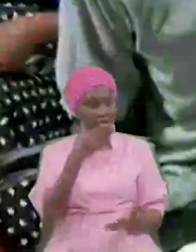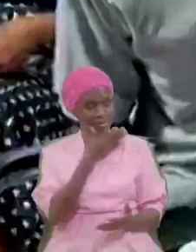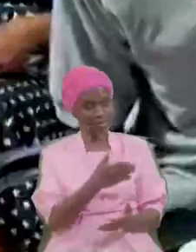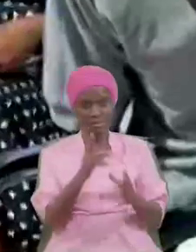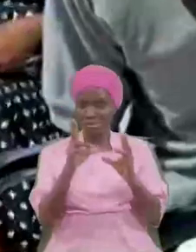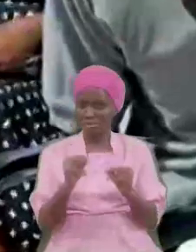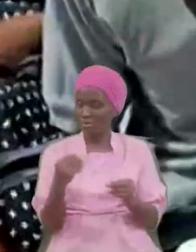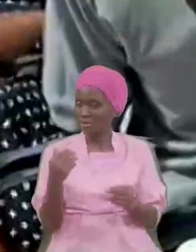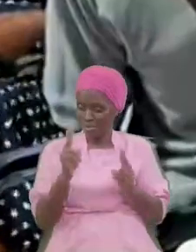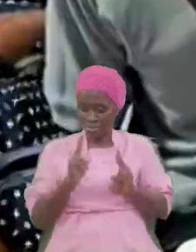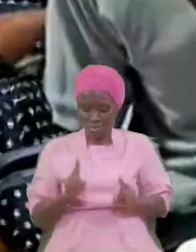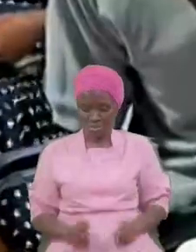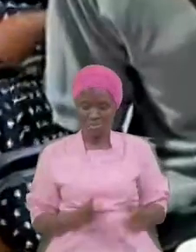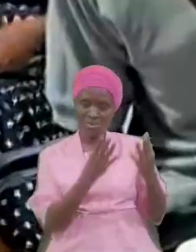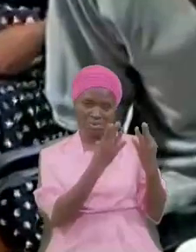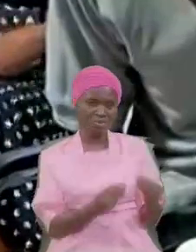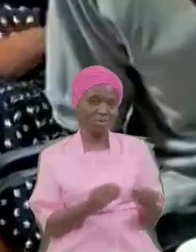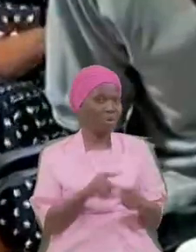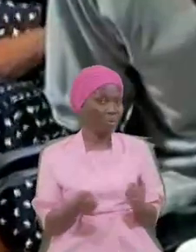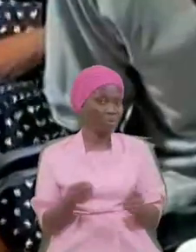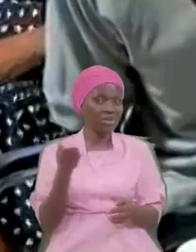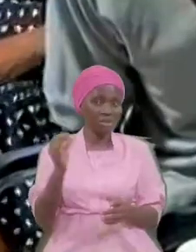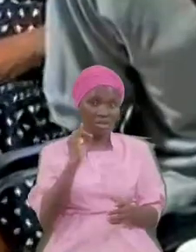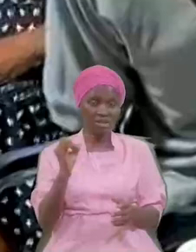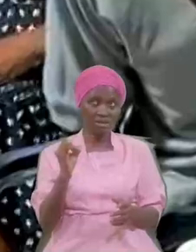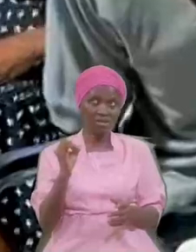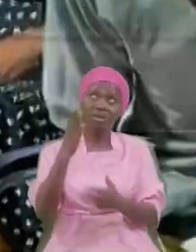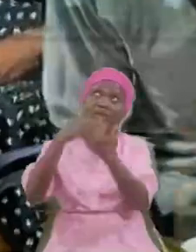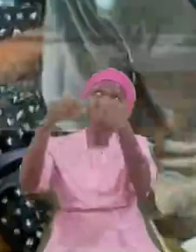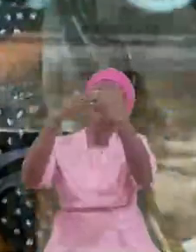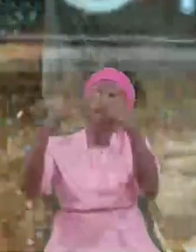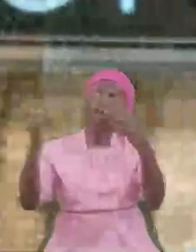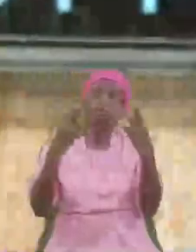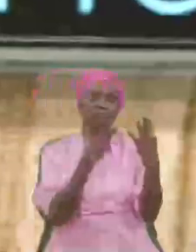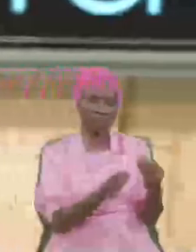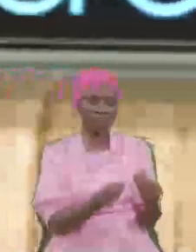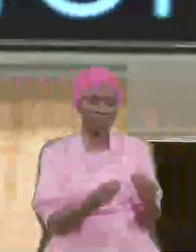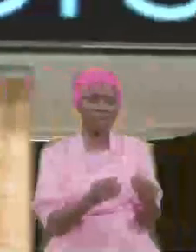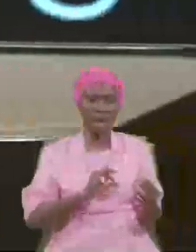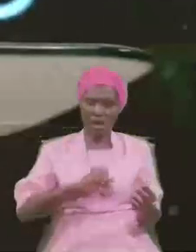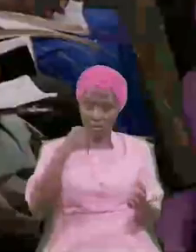Mais, il y a une solution céleste.